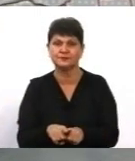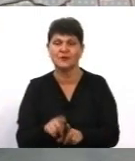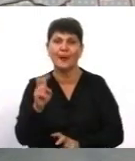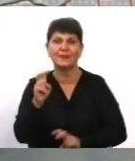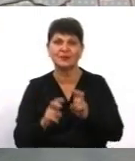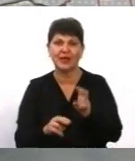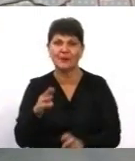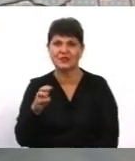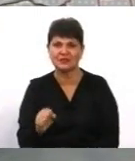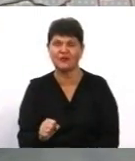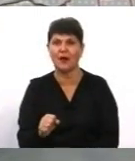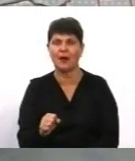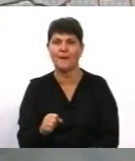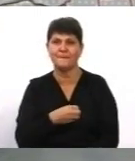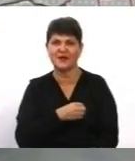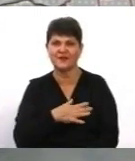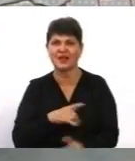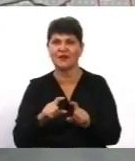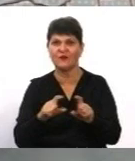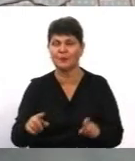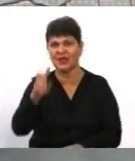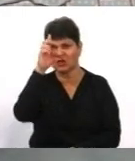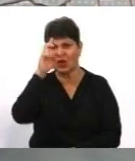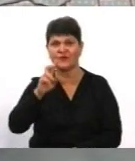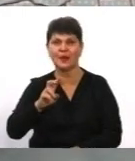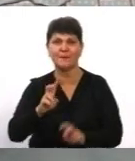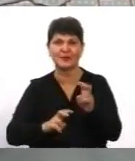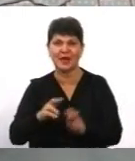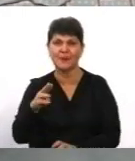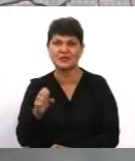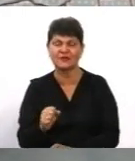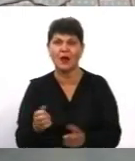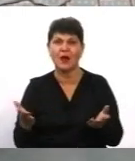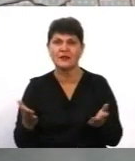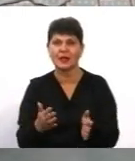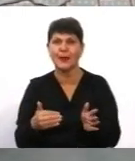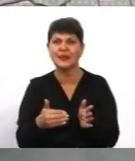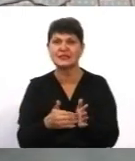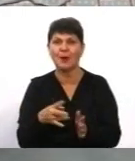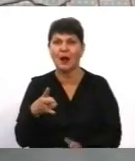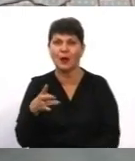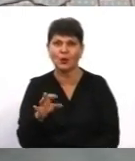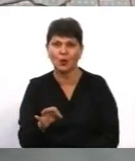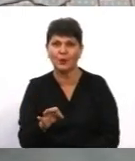підприємства, приватні фірми, державні підприємства, які максимально